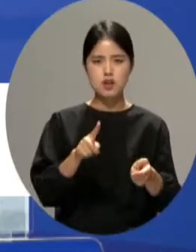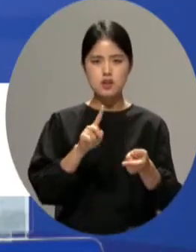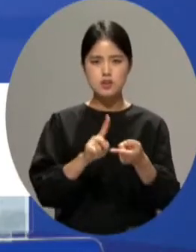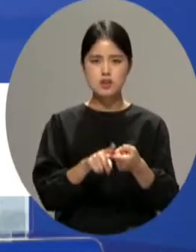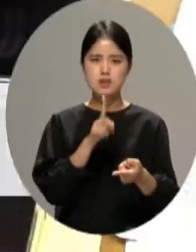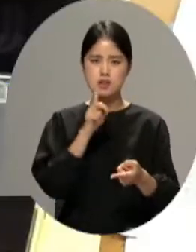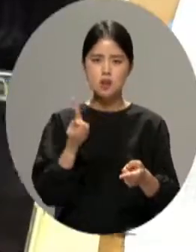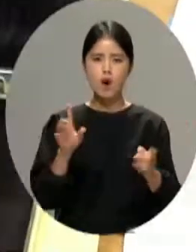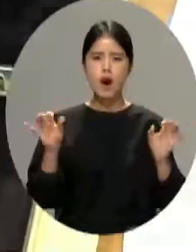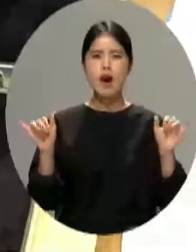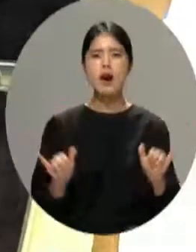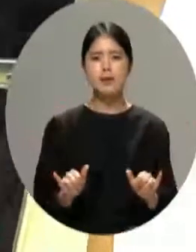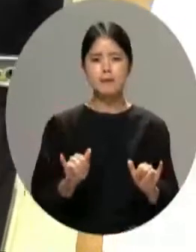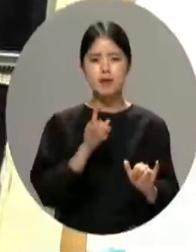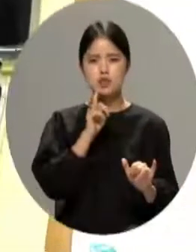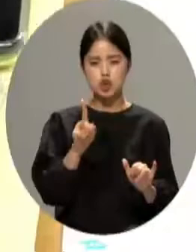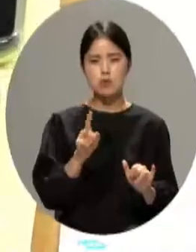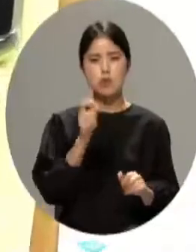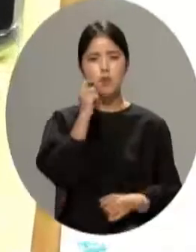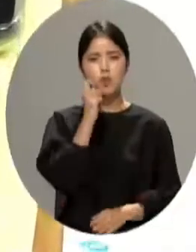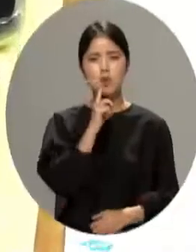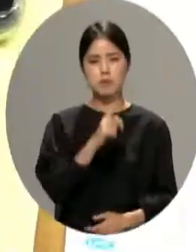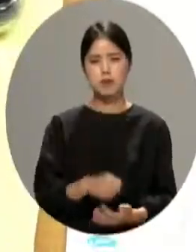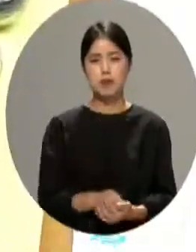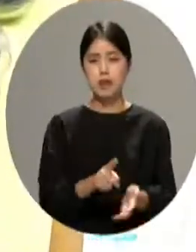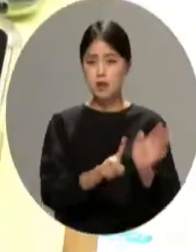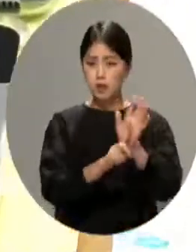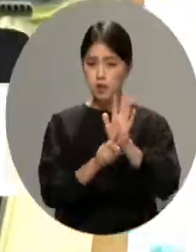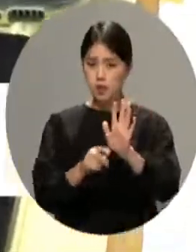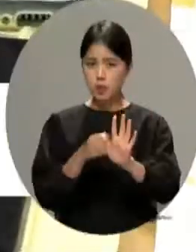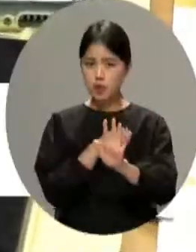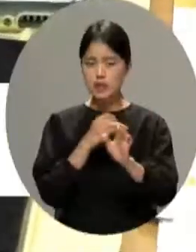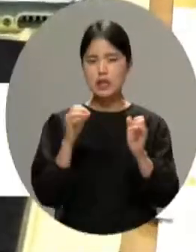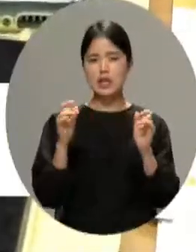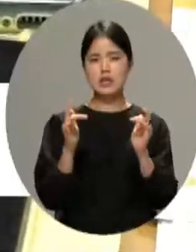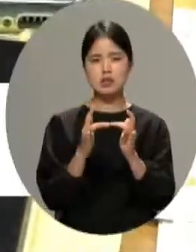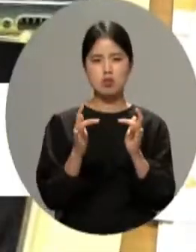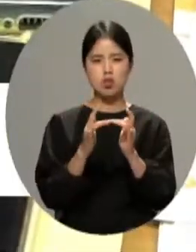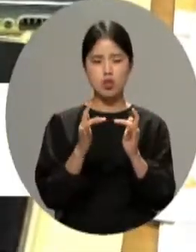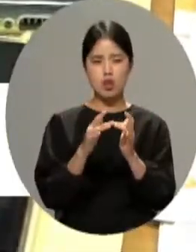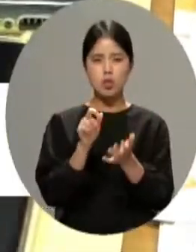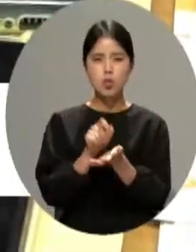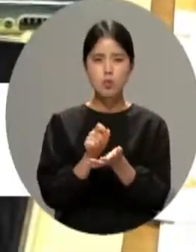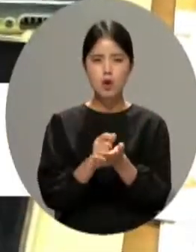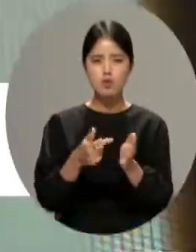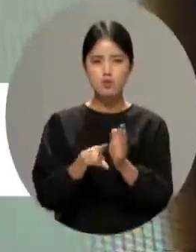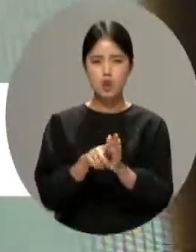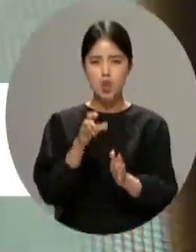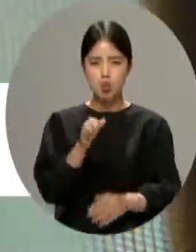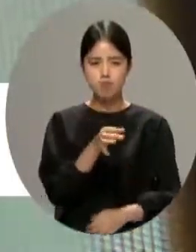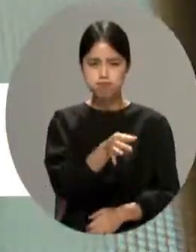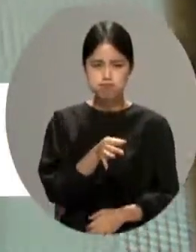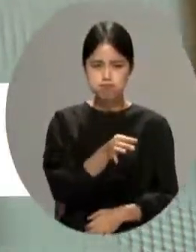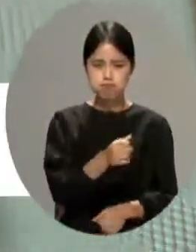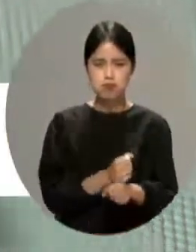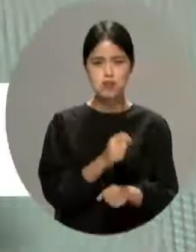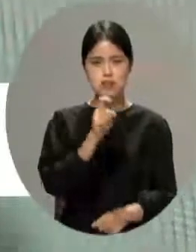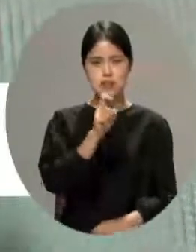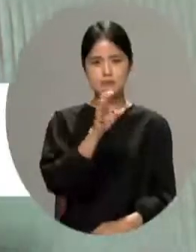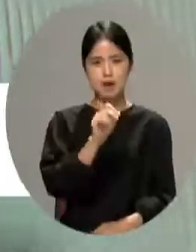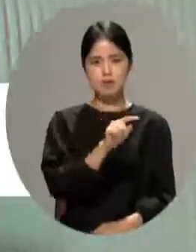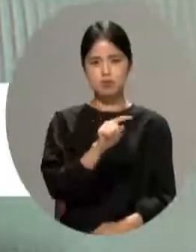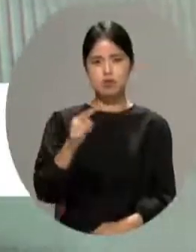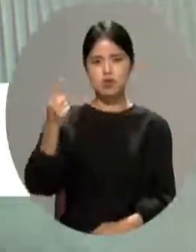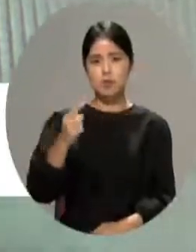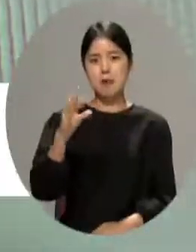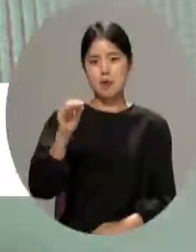똑같구요 이렇게 모집된 회원들은 인터넷 도박을 위한 게임머니 를 충전할 때마다 10만원에서 최대 1000만